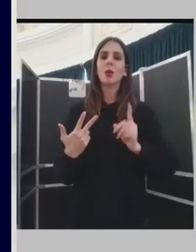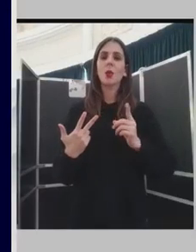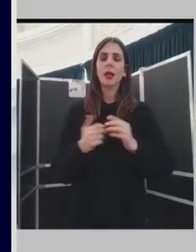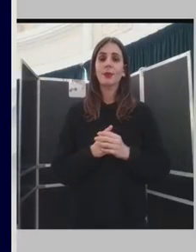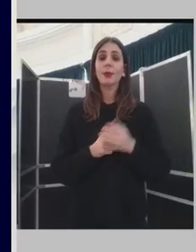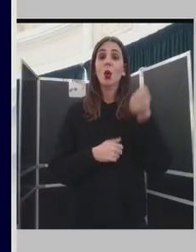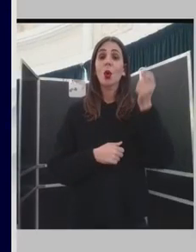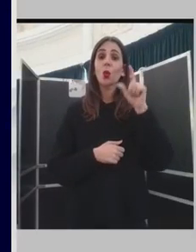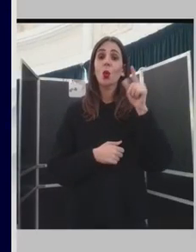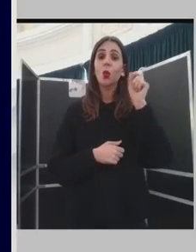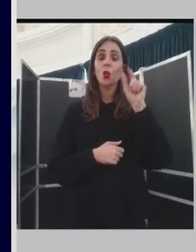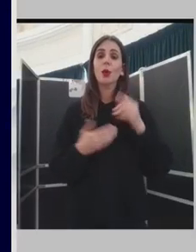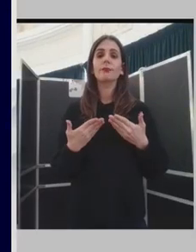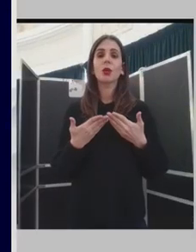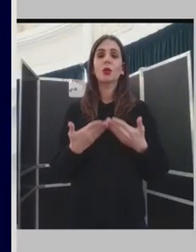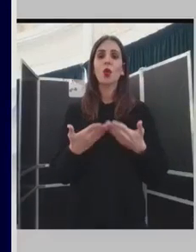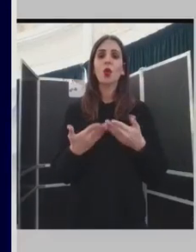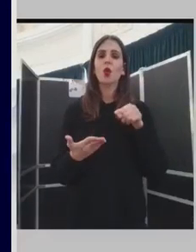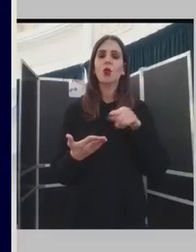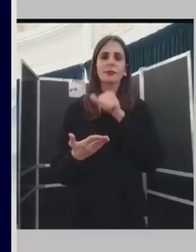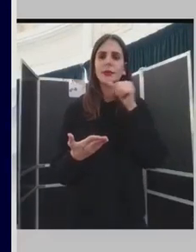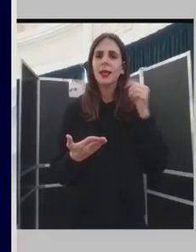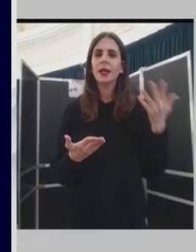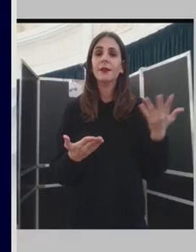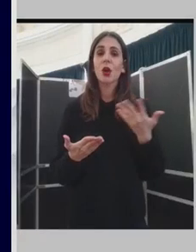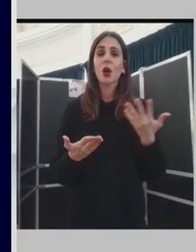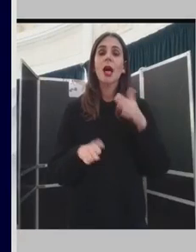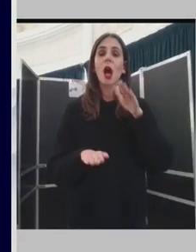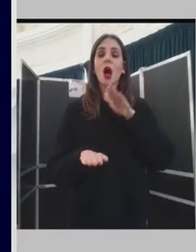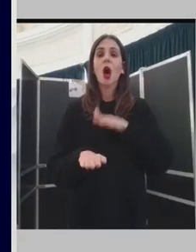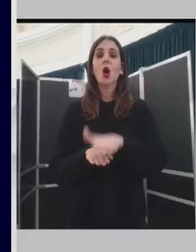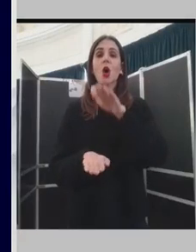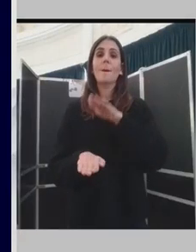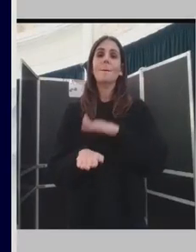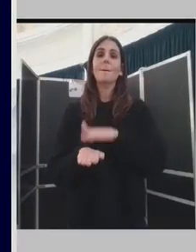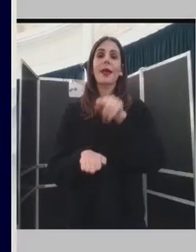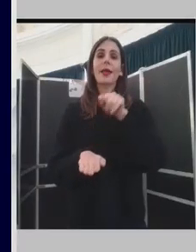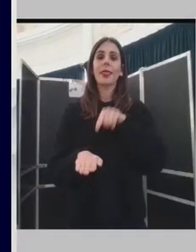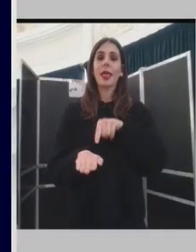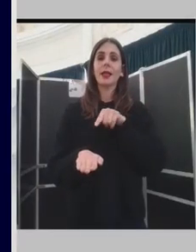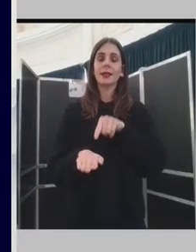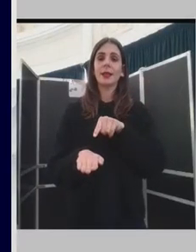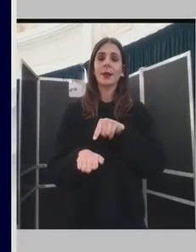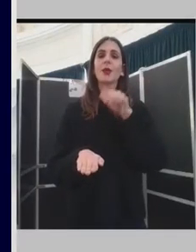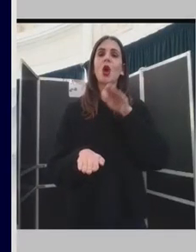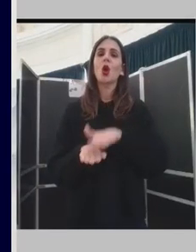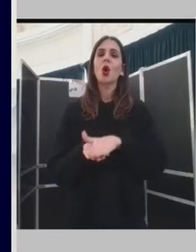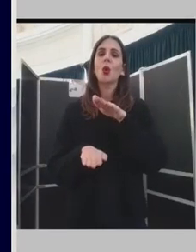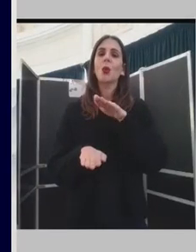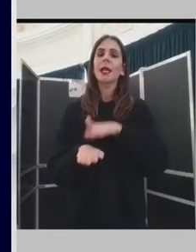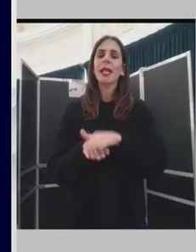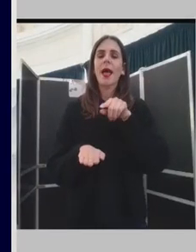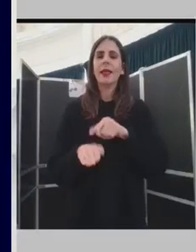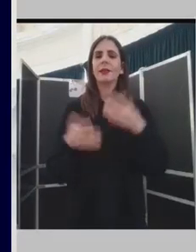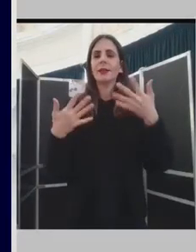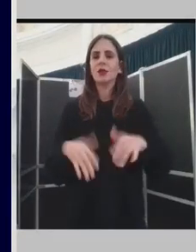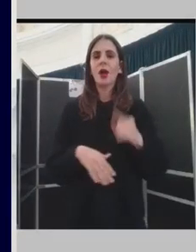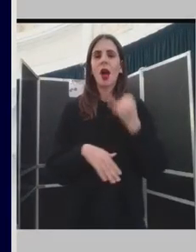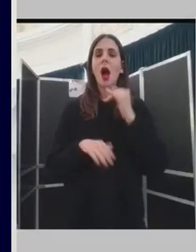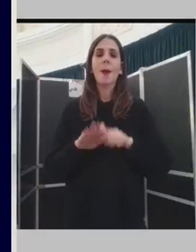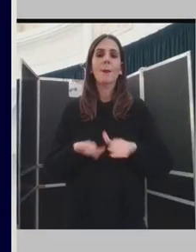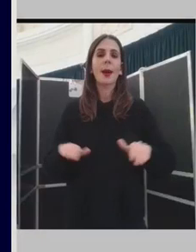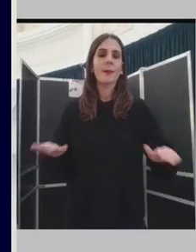base necessita una competenza che viene proposta fino ai bambini e alle bambine